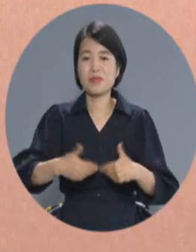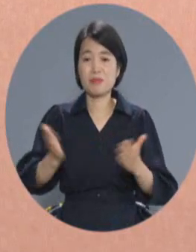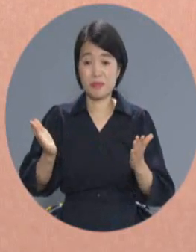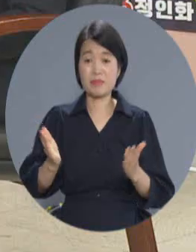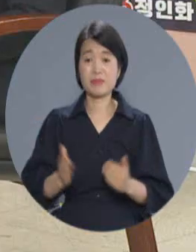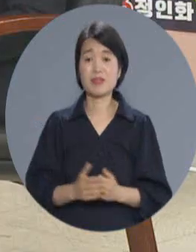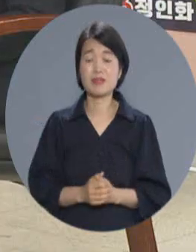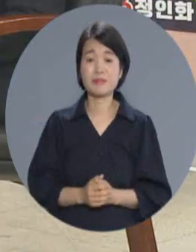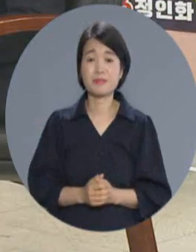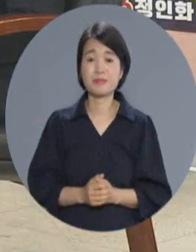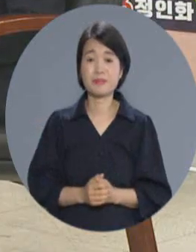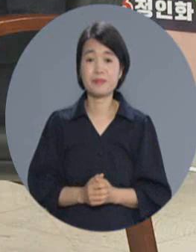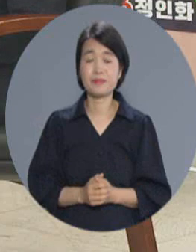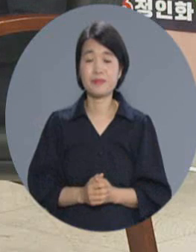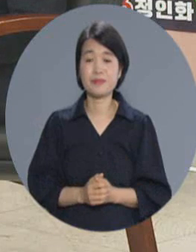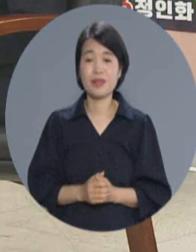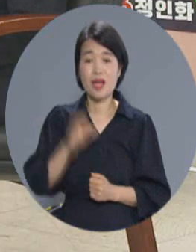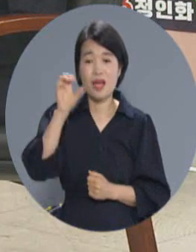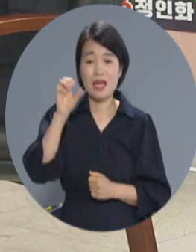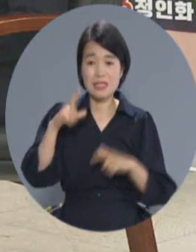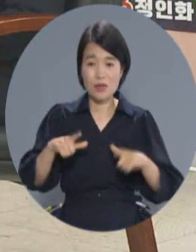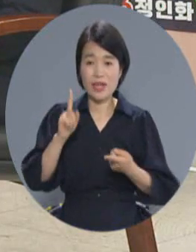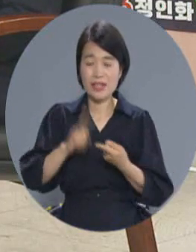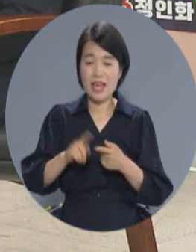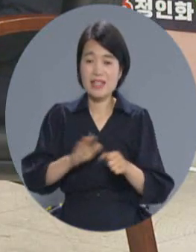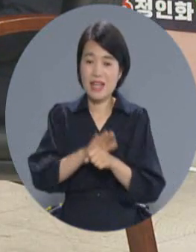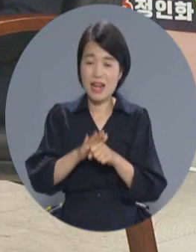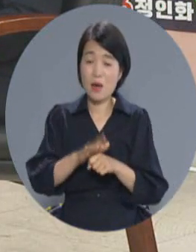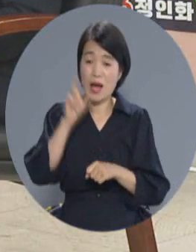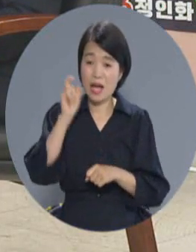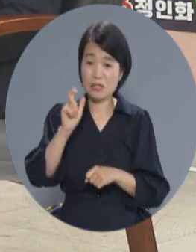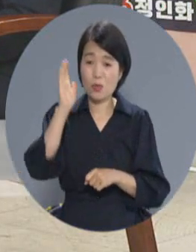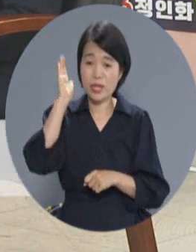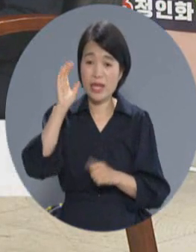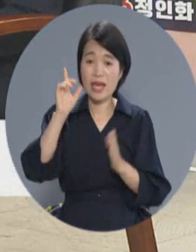합니다. 지역에 대한 애정과 애착 이런 걸 강조할 때